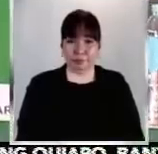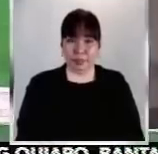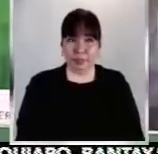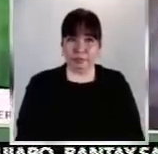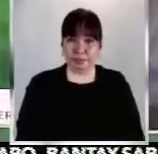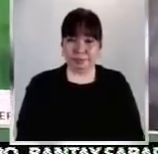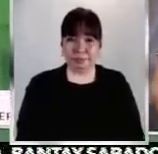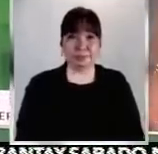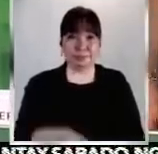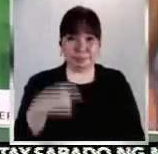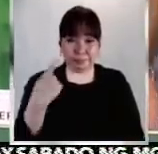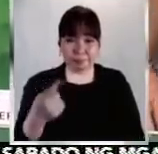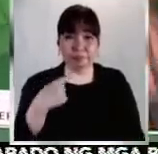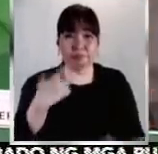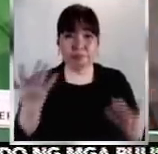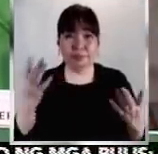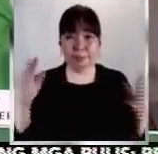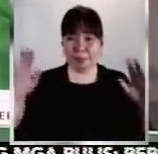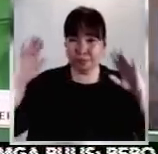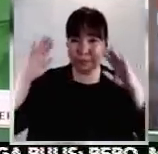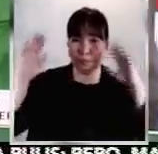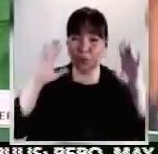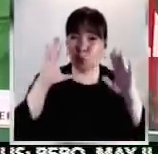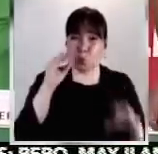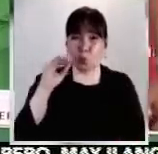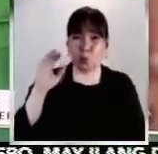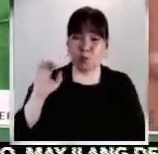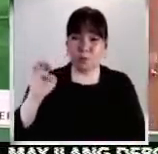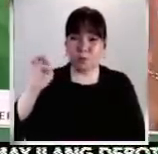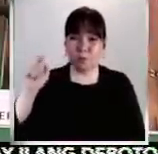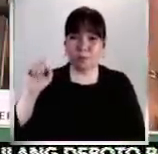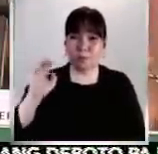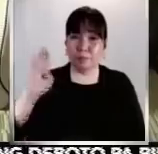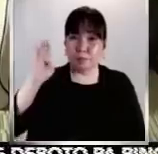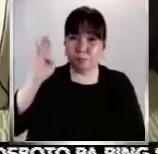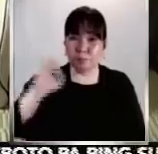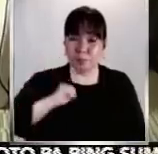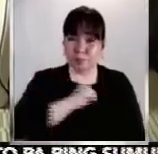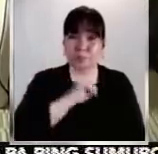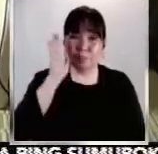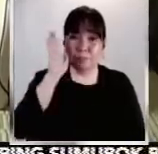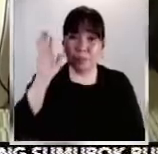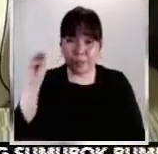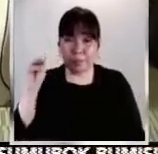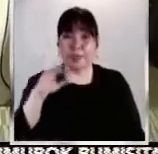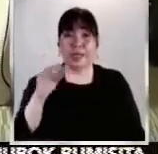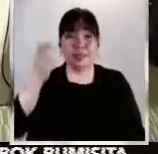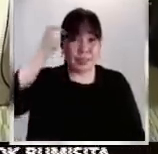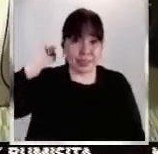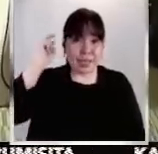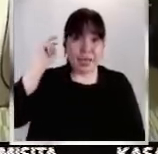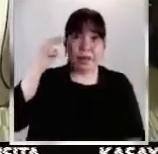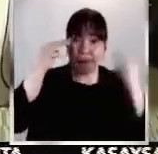Nanawagan naman sina dating Senador Bongbong Marcos at Davao City Mayor Sara Duterte sa IATF na maglabas ng guidelines